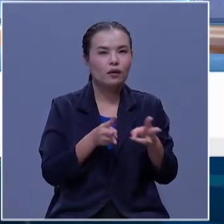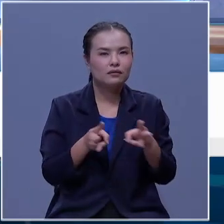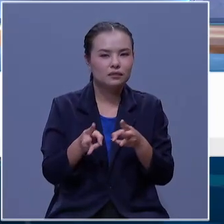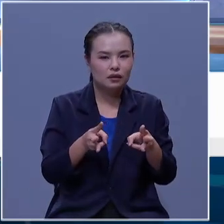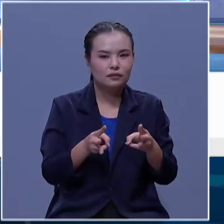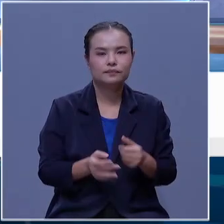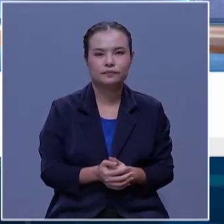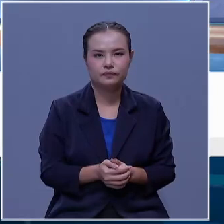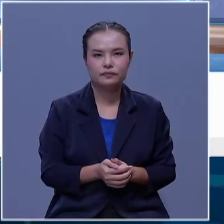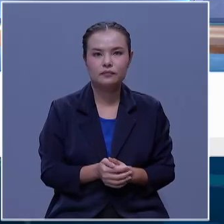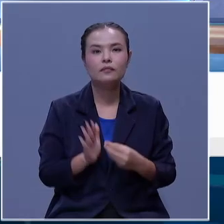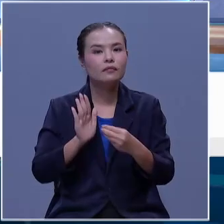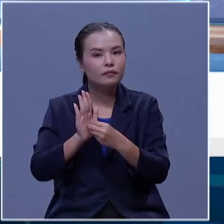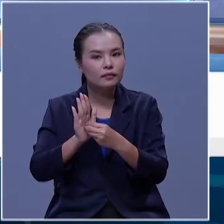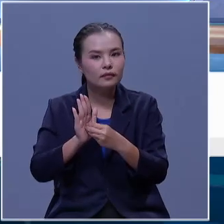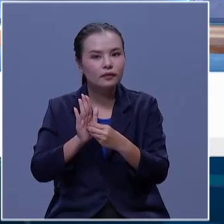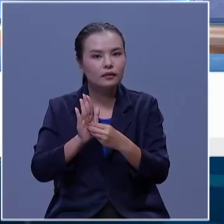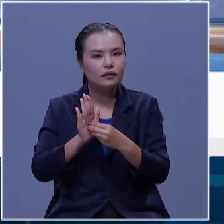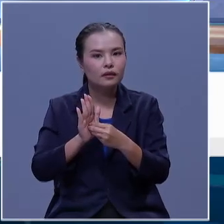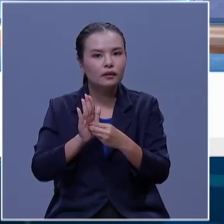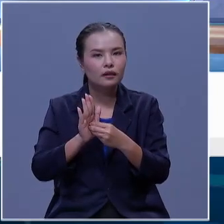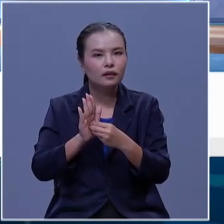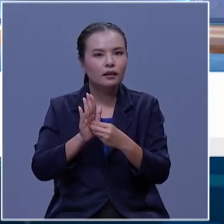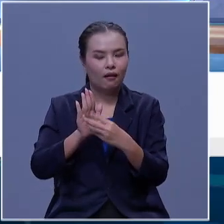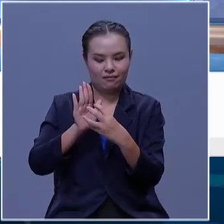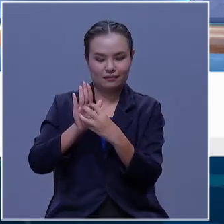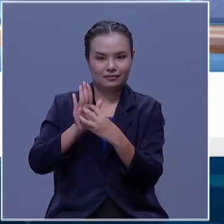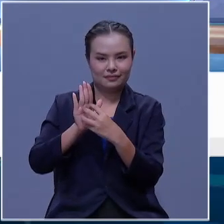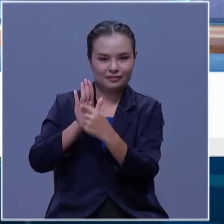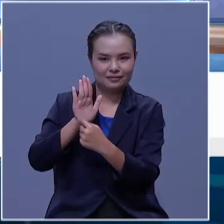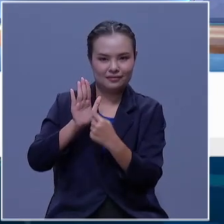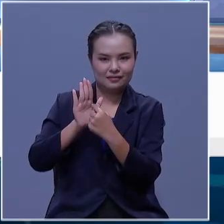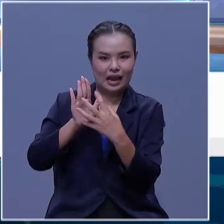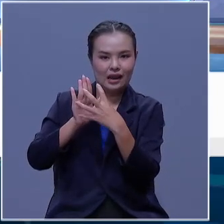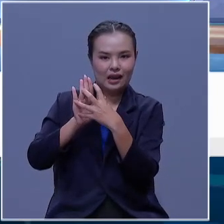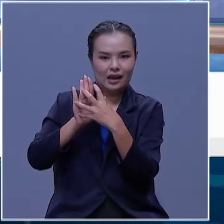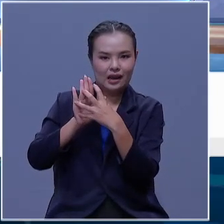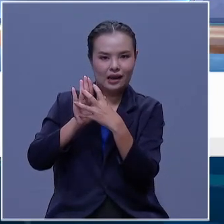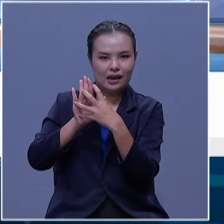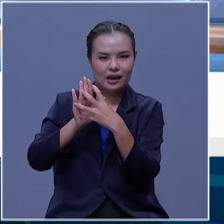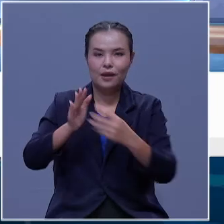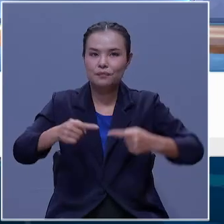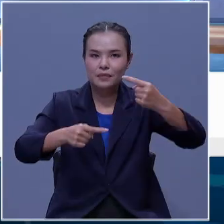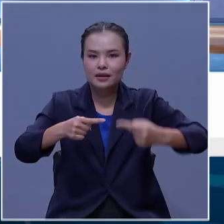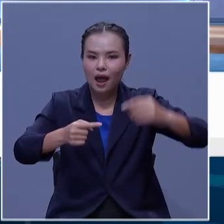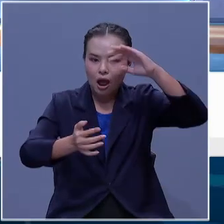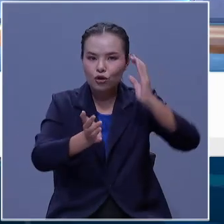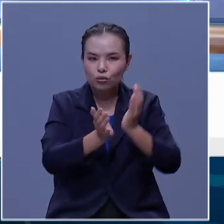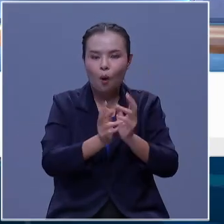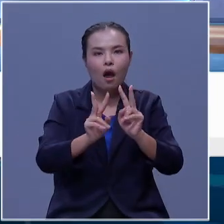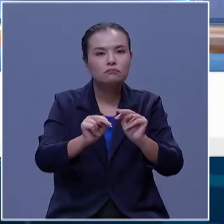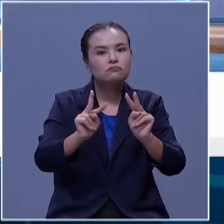มันเป็นแบบนี้ฮะกทม.สมมุติตีเป็นวงกลมเนี่ยเป็นพื้นที่ชั้นในใช่ไห ม รอบกทม.เนี่ยเขาก็จะต้องมีด่านอย่างนนทบุ